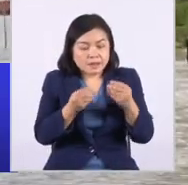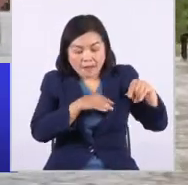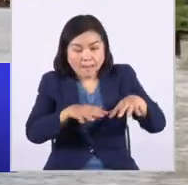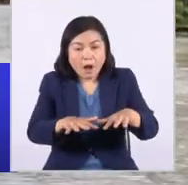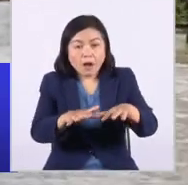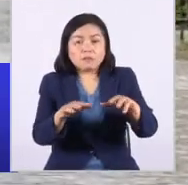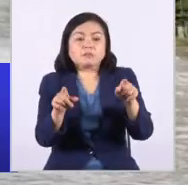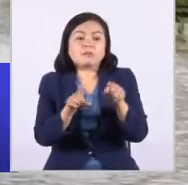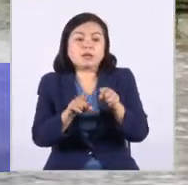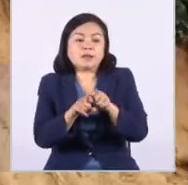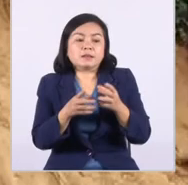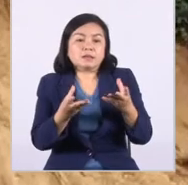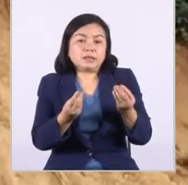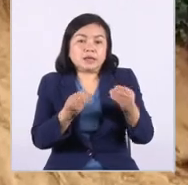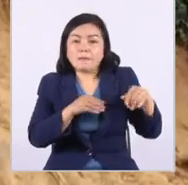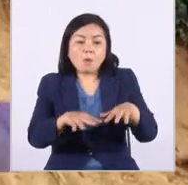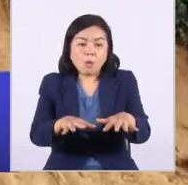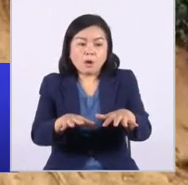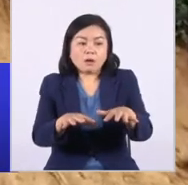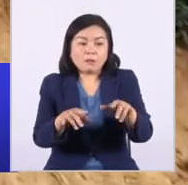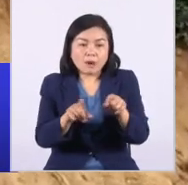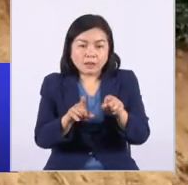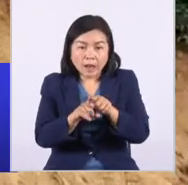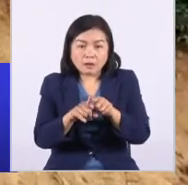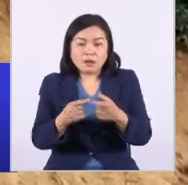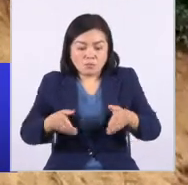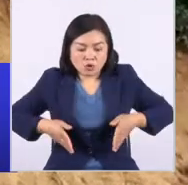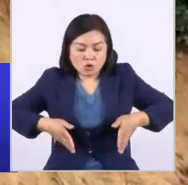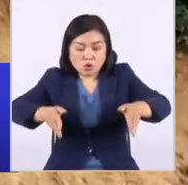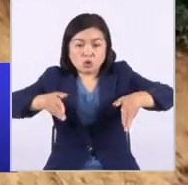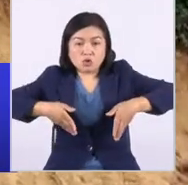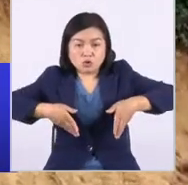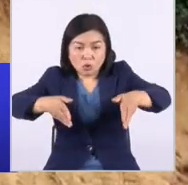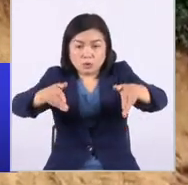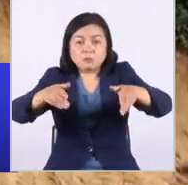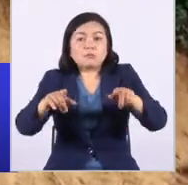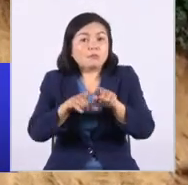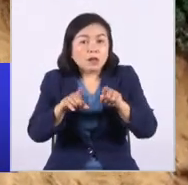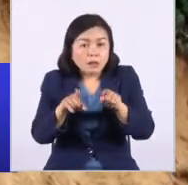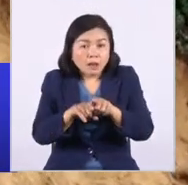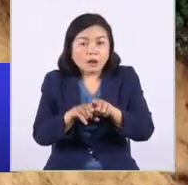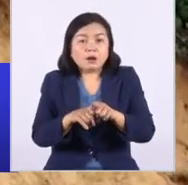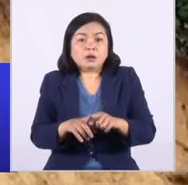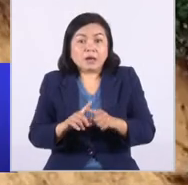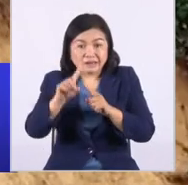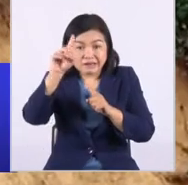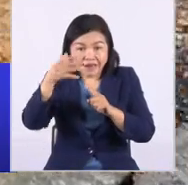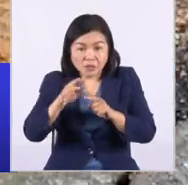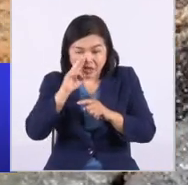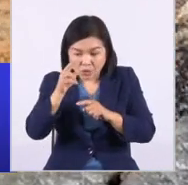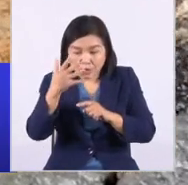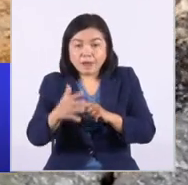ใหม่หมู่3ตำบลยะรมจุดที่2คือถนนสายระมงทานน้ำใสก็เคยเกิดดินสไลด์ถนนพังมาแล้ว